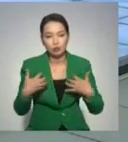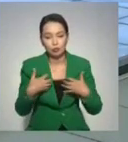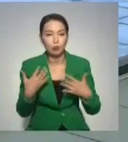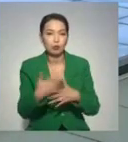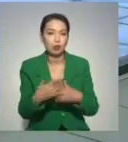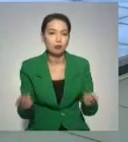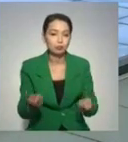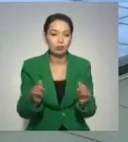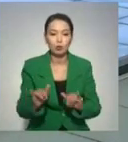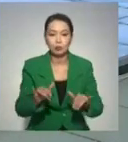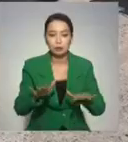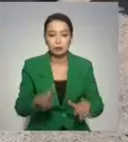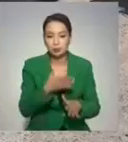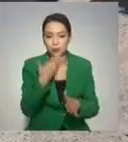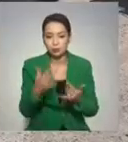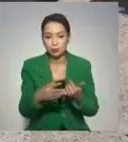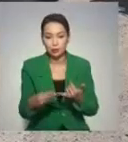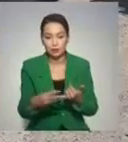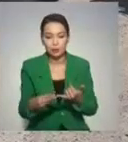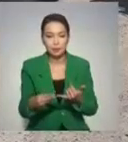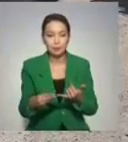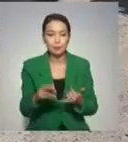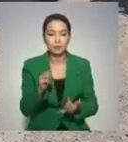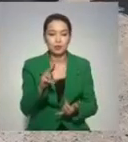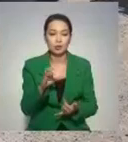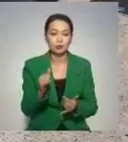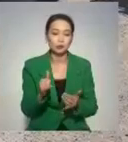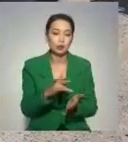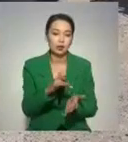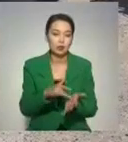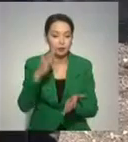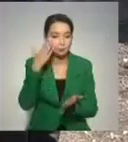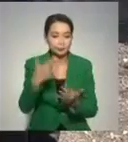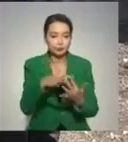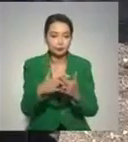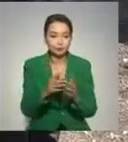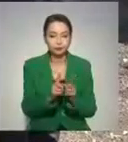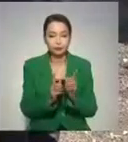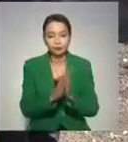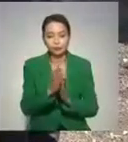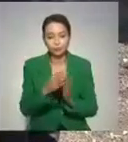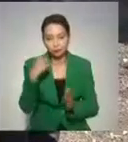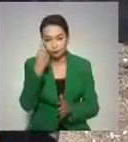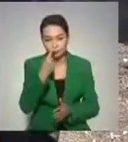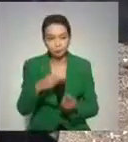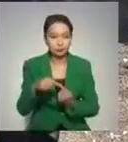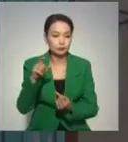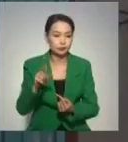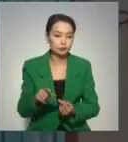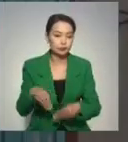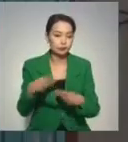мән-жайын тілшіміз біліп келді. Ақсу қаласының әкімдігі ауылдың жайылымдық жерін жеке кәсіпкерге беріп жіберген.